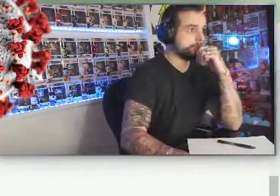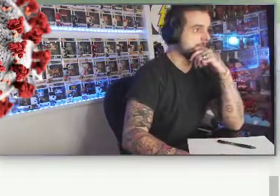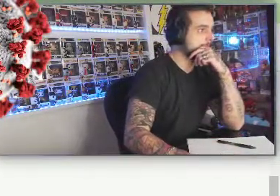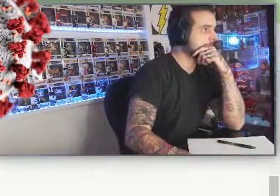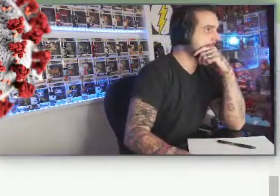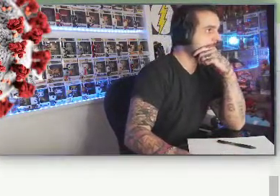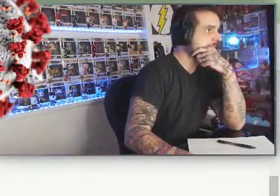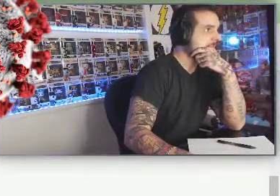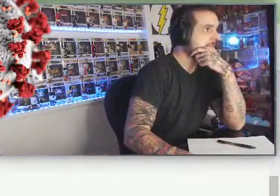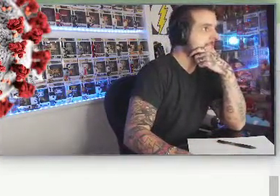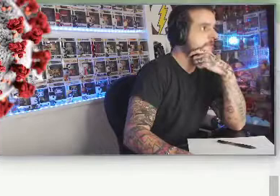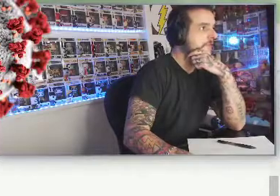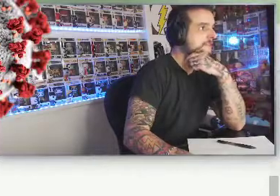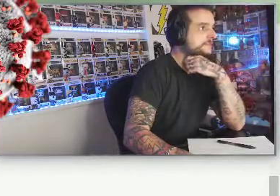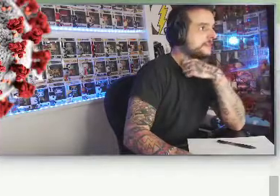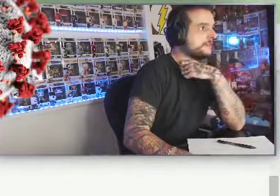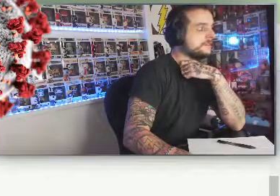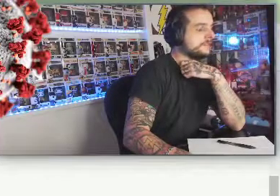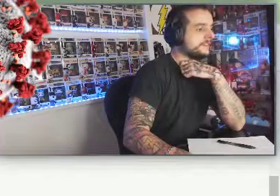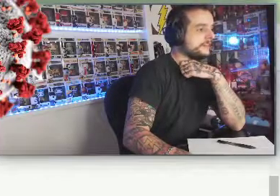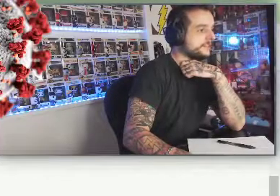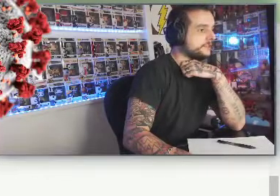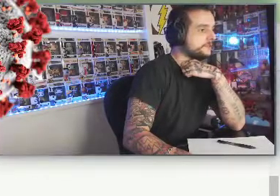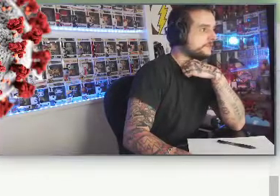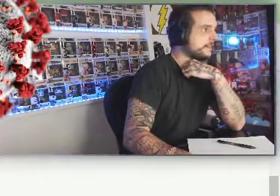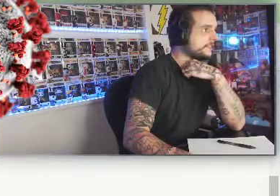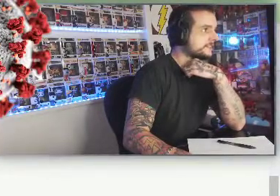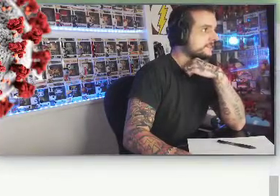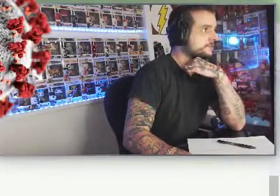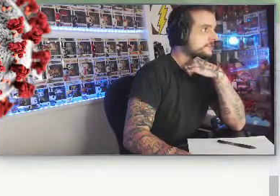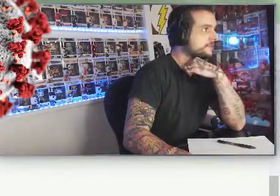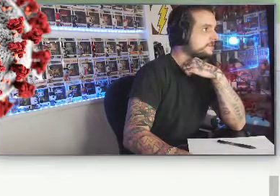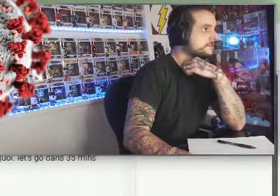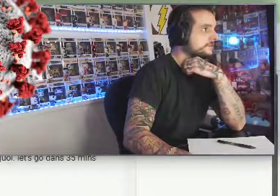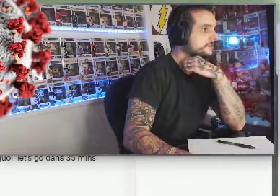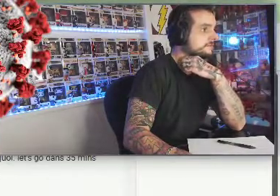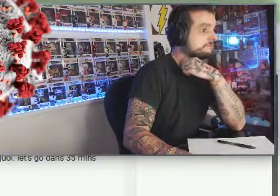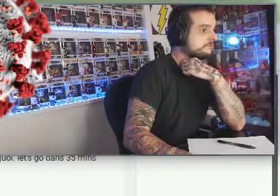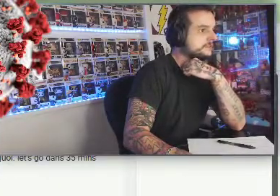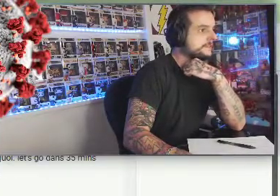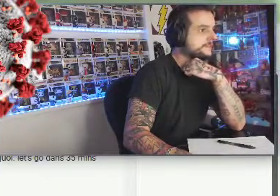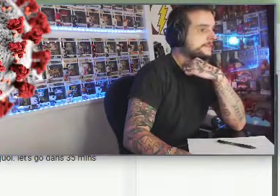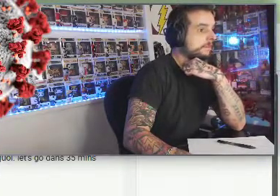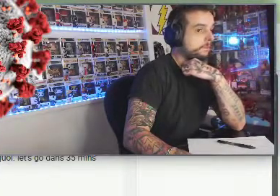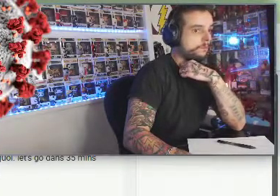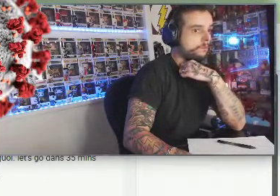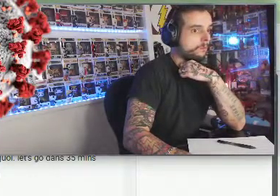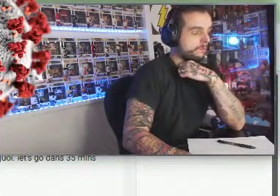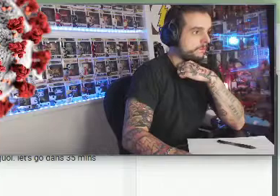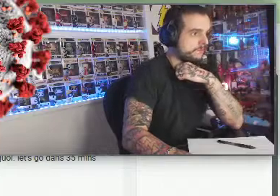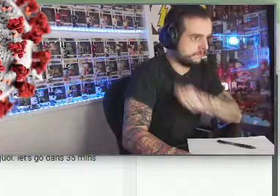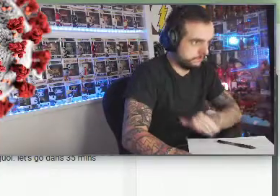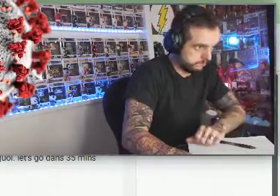Je sais plus. Ils peuvent pas tout faire, faire un virus, faire un vaccin, c'est compliqué.